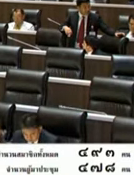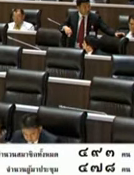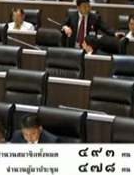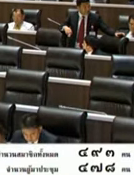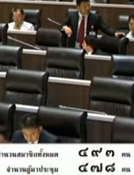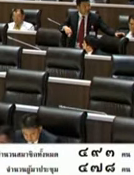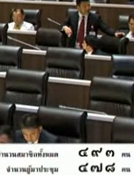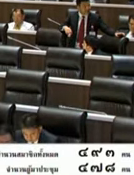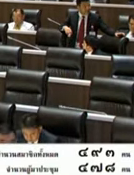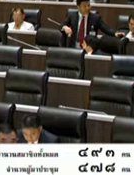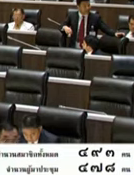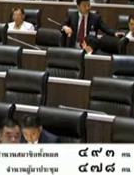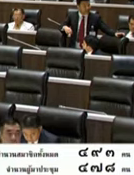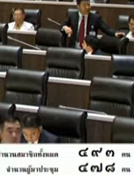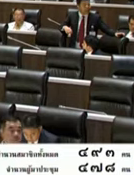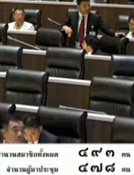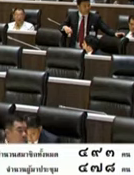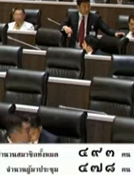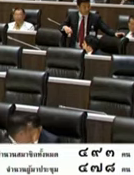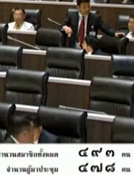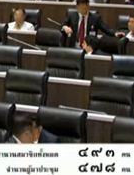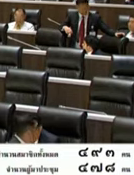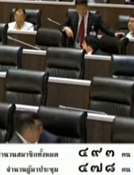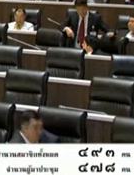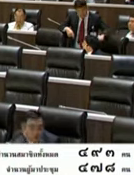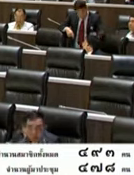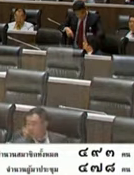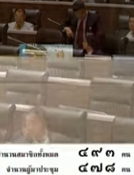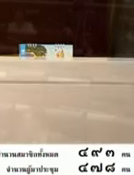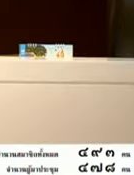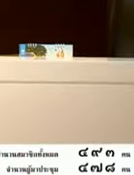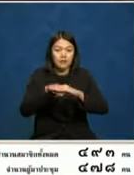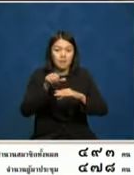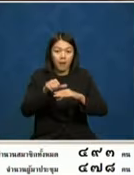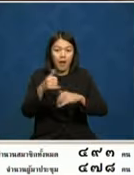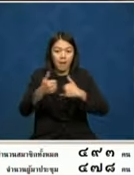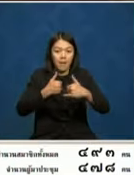ครับท่านสมาชิกที่เข้ามาแล้วกรุณากดบัตรแสดงตนครับ